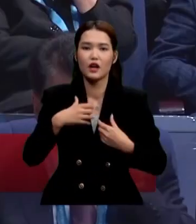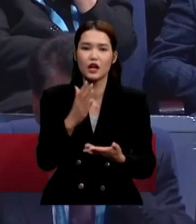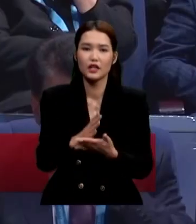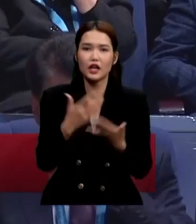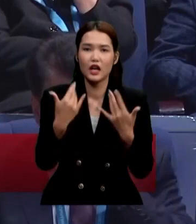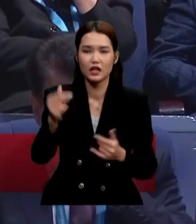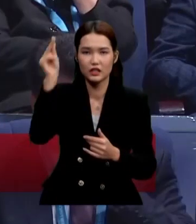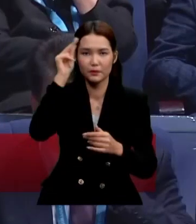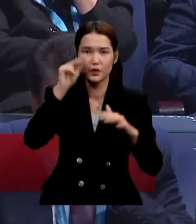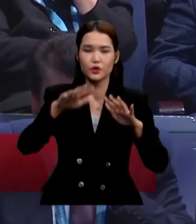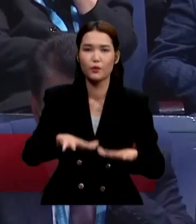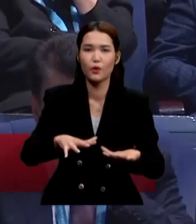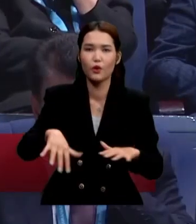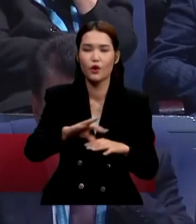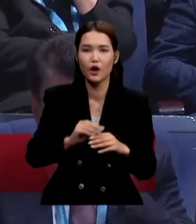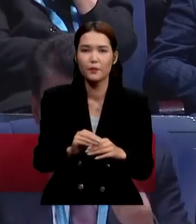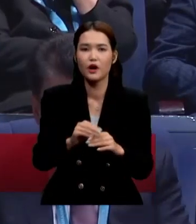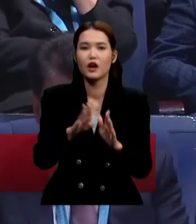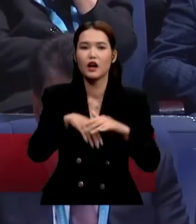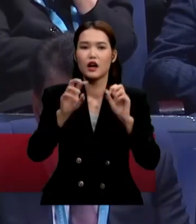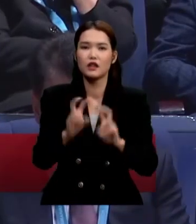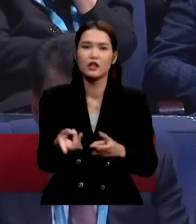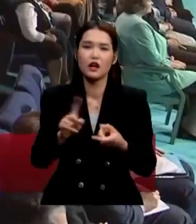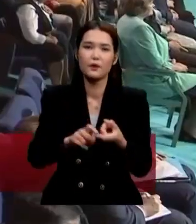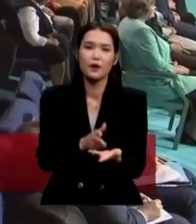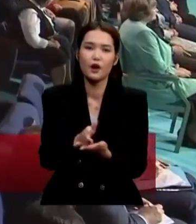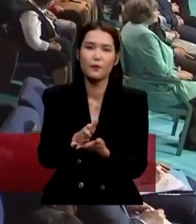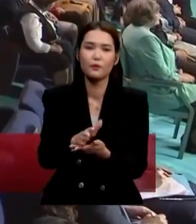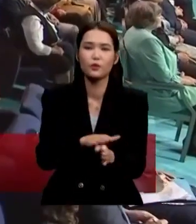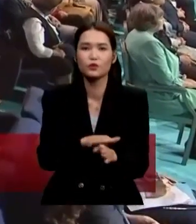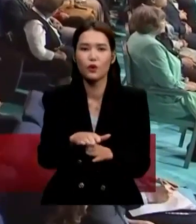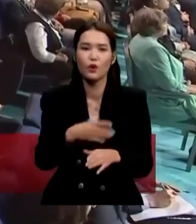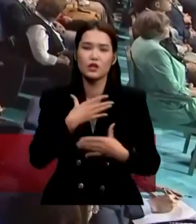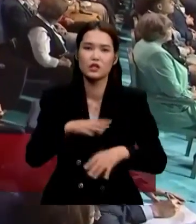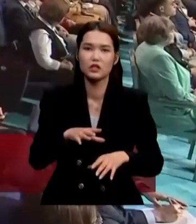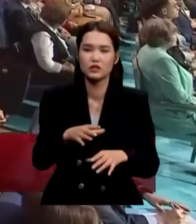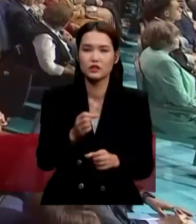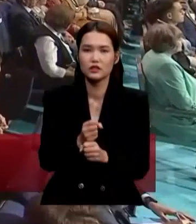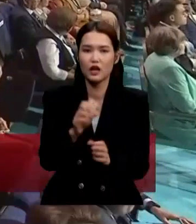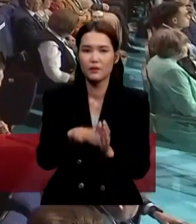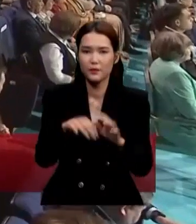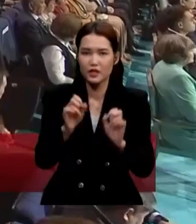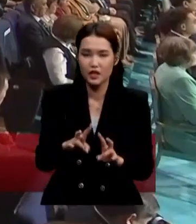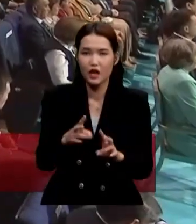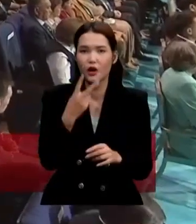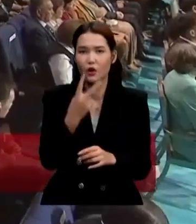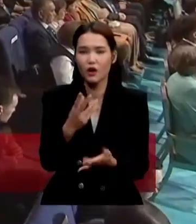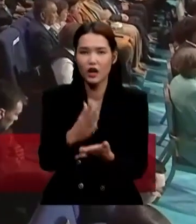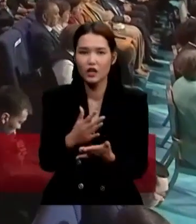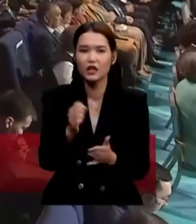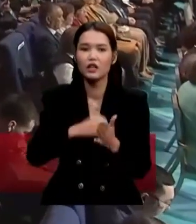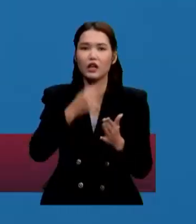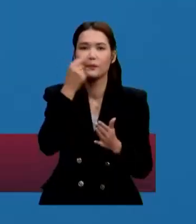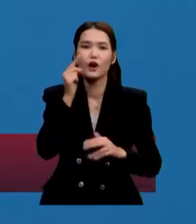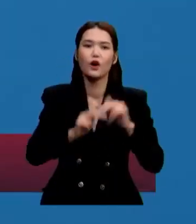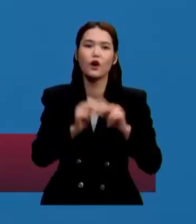жағдай білім ошақтарында қауіпсіздік талаптары толық сақталмайтынын көрсетіп отыр. Әсіресе көп жыл бұрын